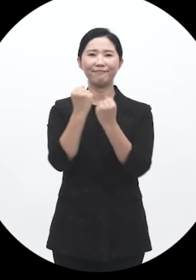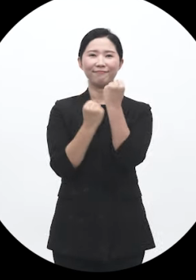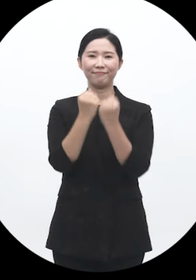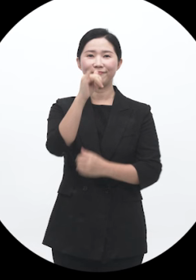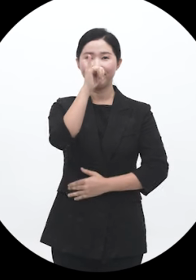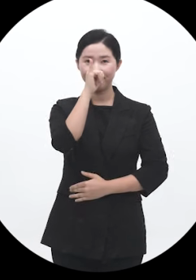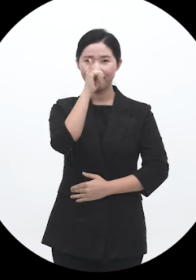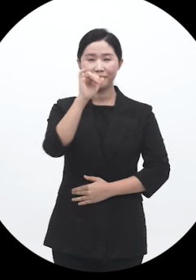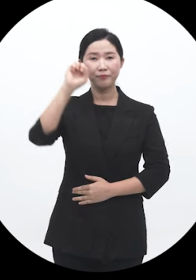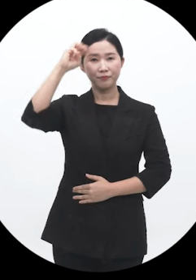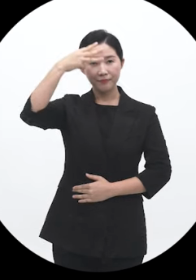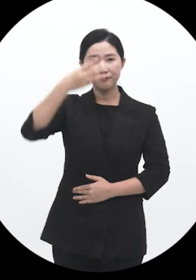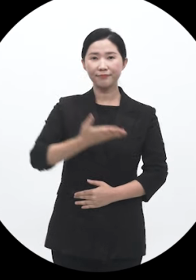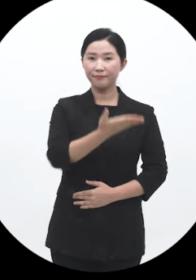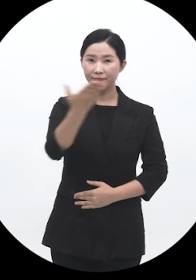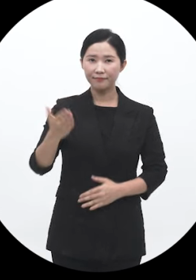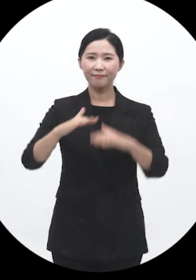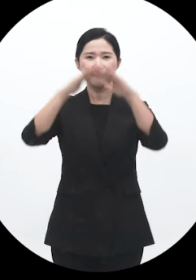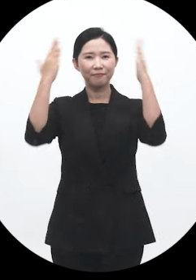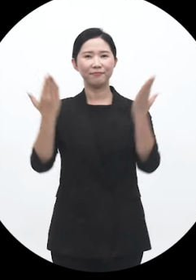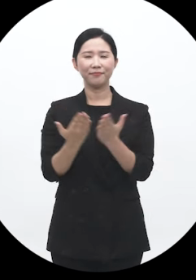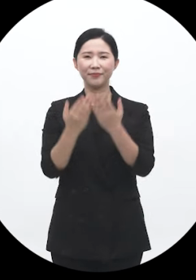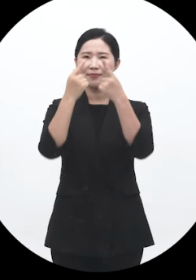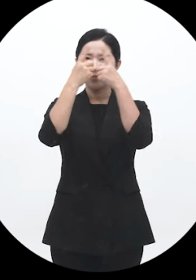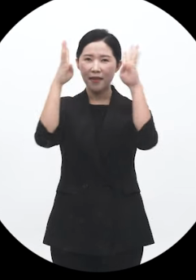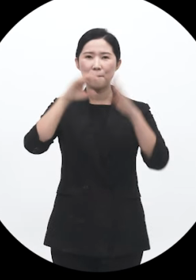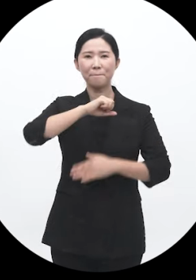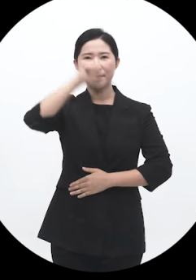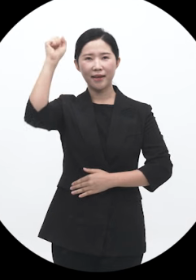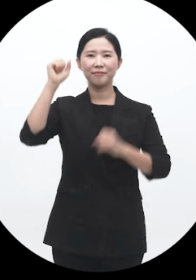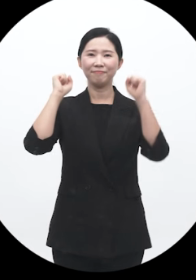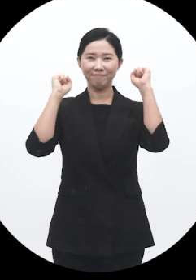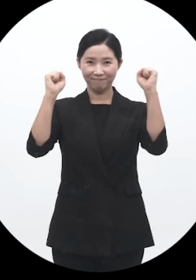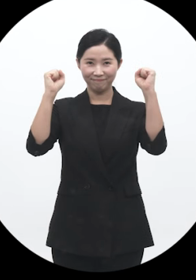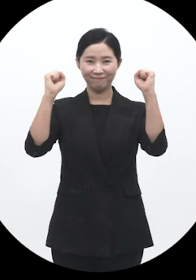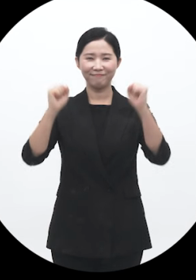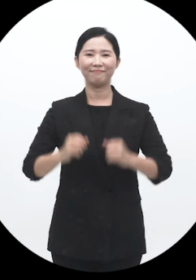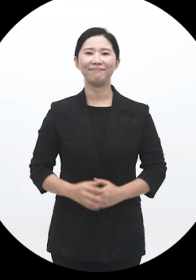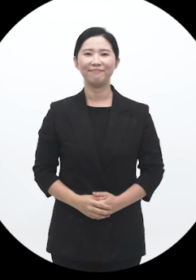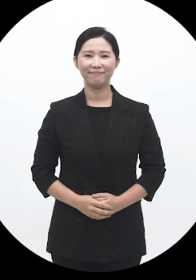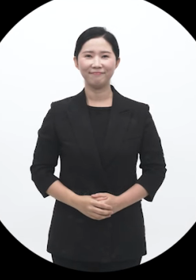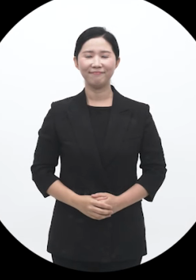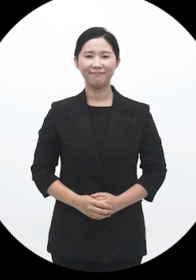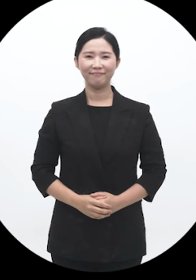수험생 여러분 모두에게 좋은 결과가 있길 기원합니다.